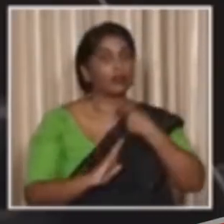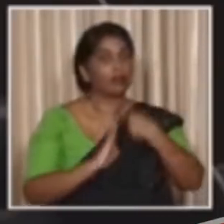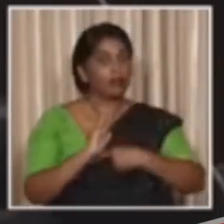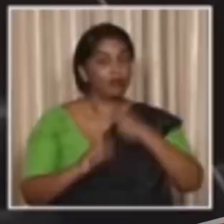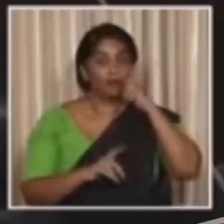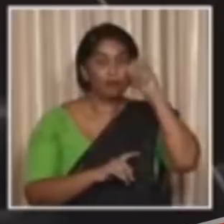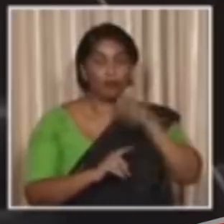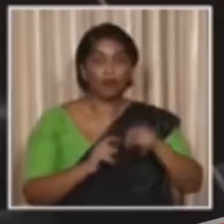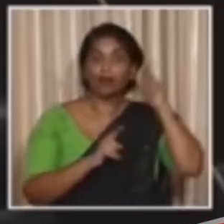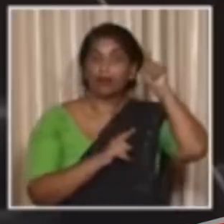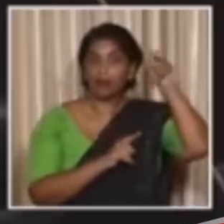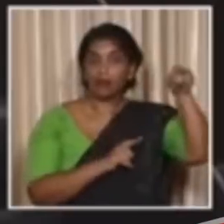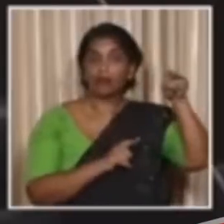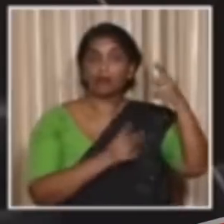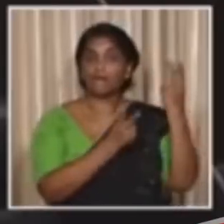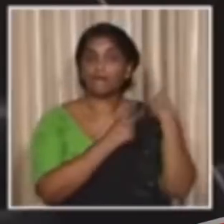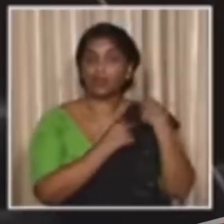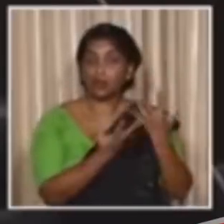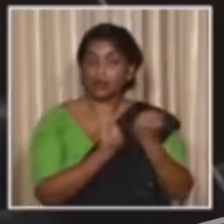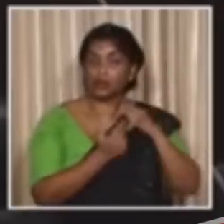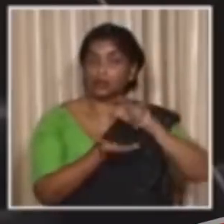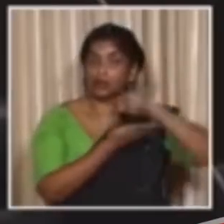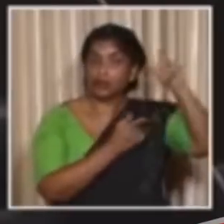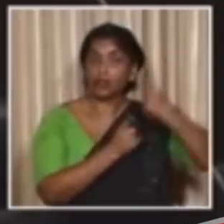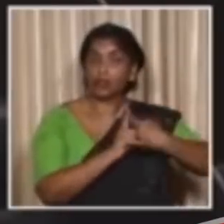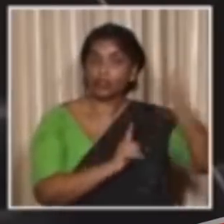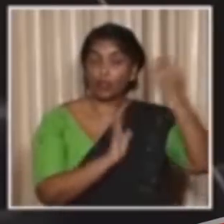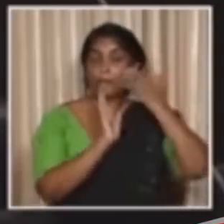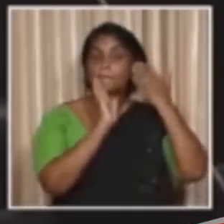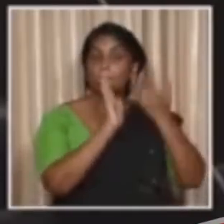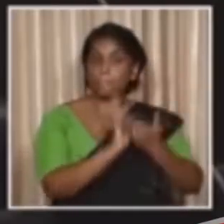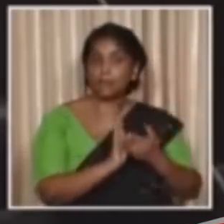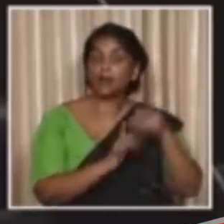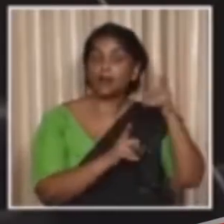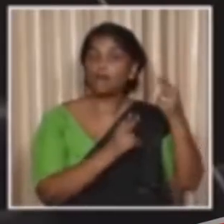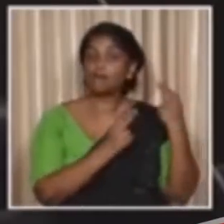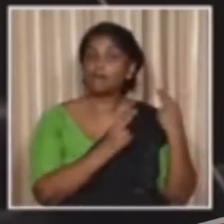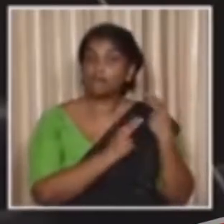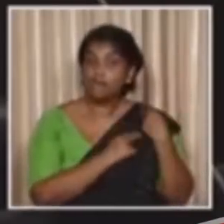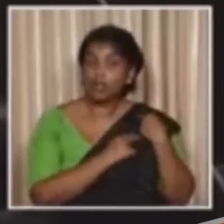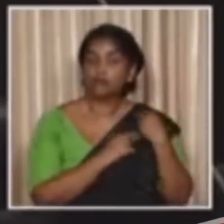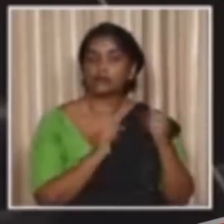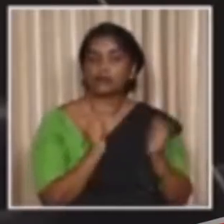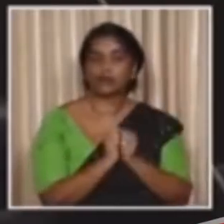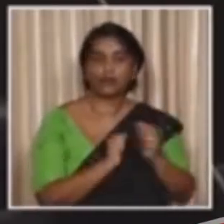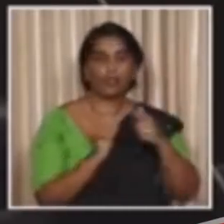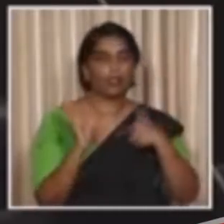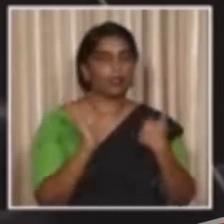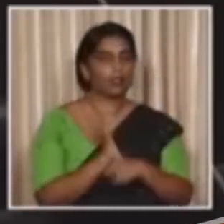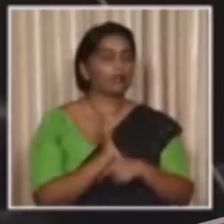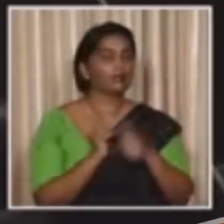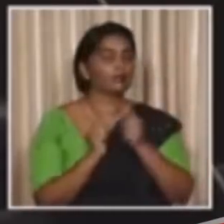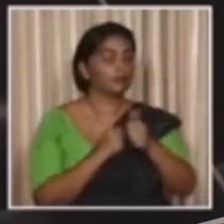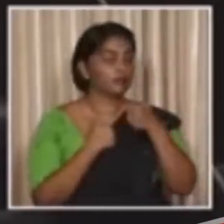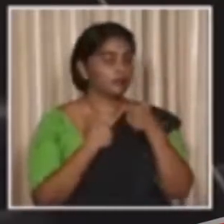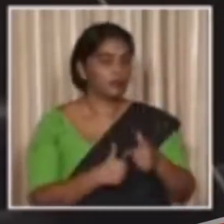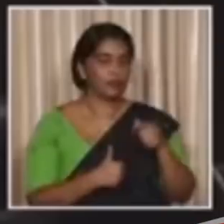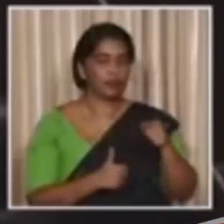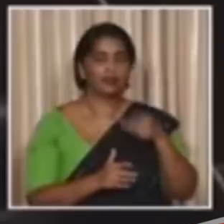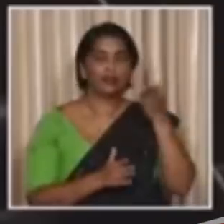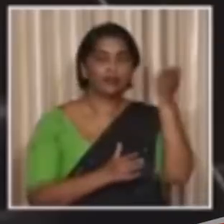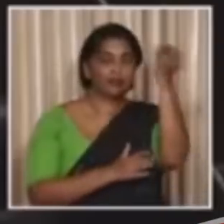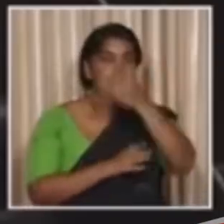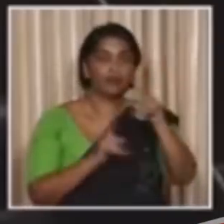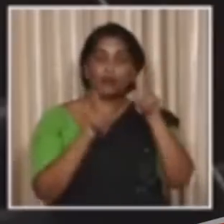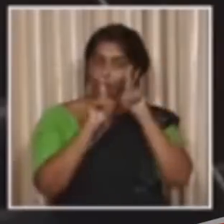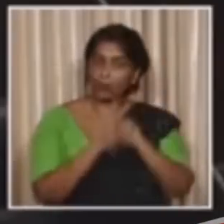මිනිහේ පැපුවා නියුගිනි වල කවුරුත් බාරගත්තේ නැති ගුවන් සේවයේ දියුණු කරලා පෙන්නුවා. අන්න වගකීමෙන් බැඳී සිටීමේ පනත විසින් ඇති කරන ලද යහපත තමුන්නාන්සල